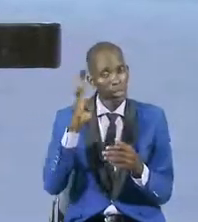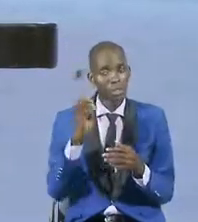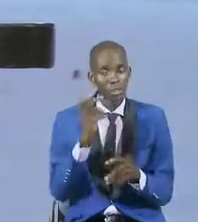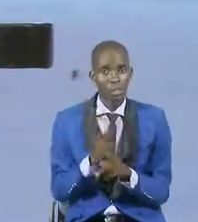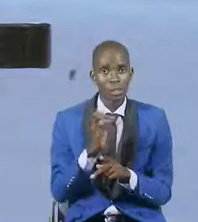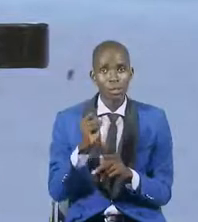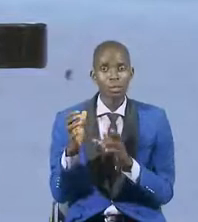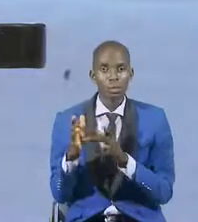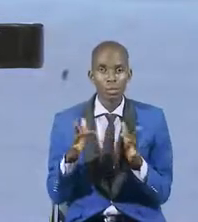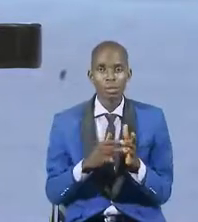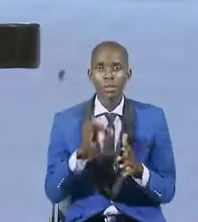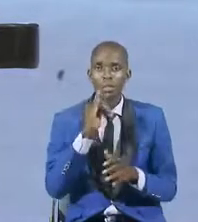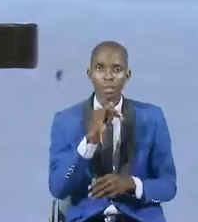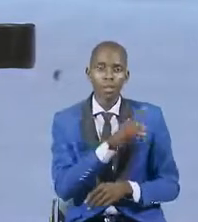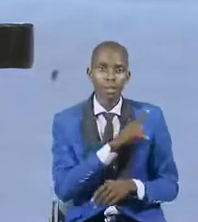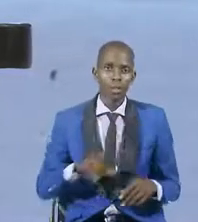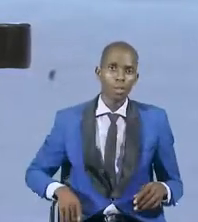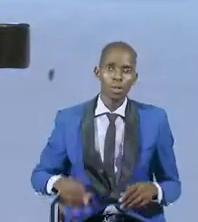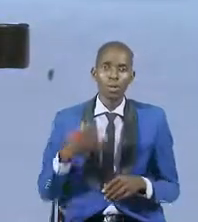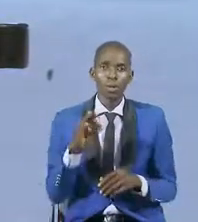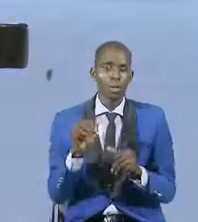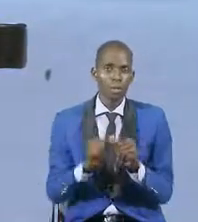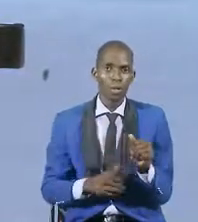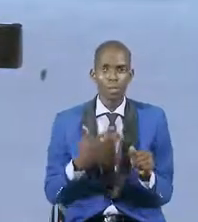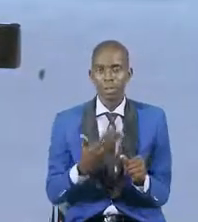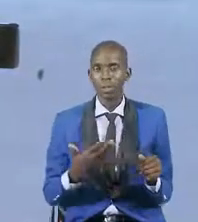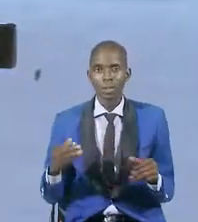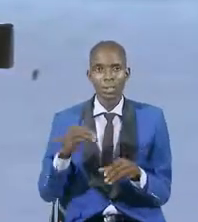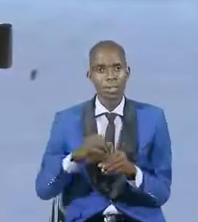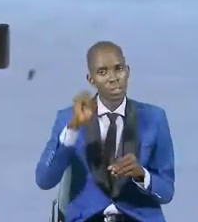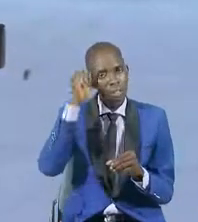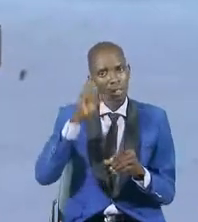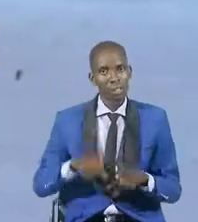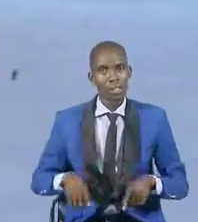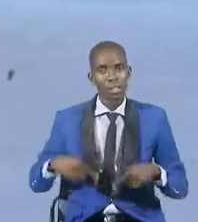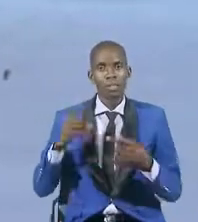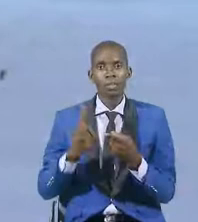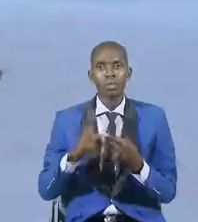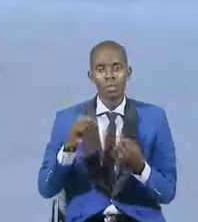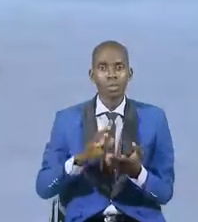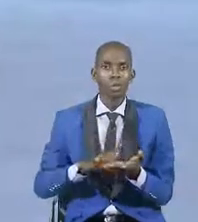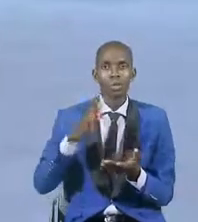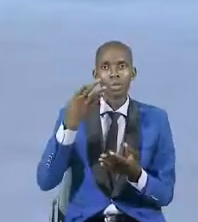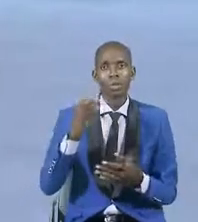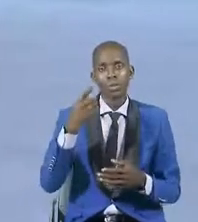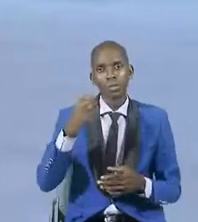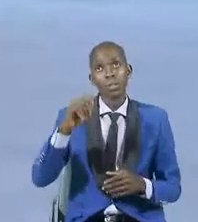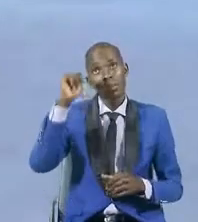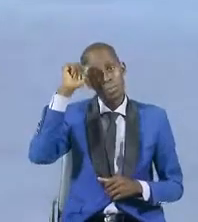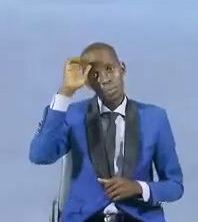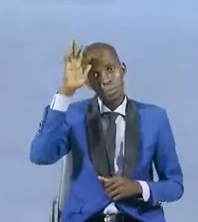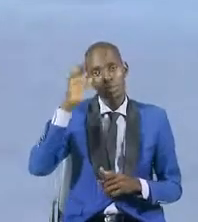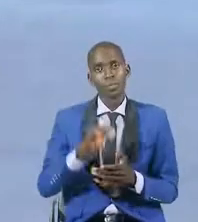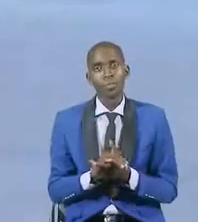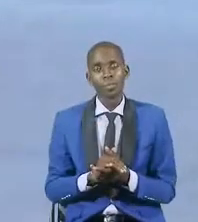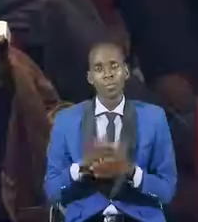tissent. Jésus est Seigneur de tout dans sa vie. Et c'est